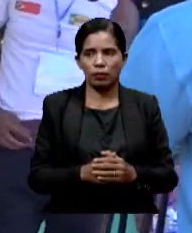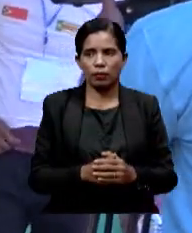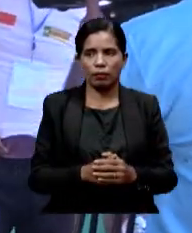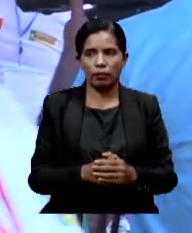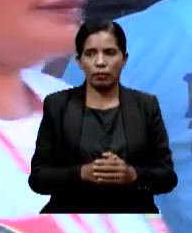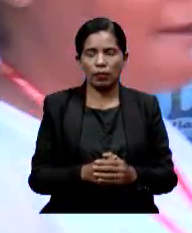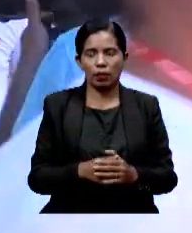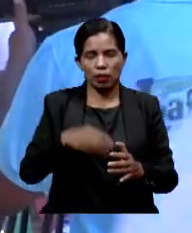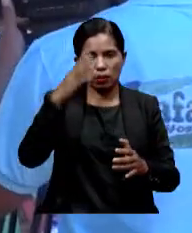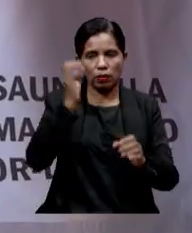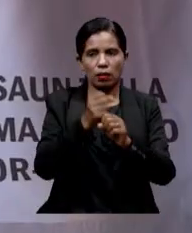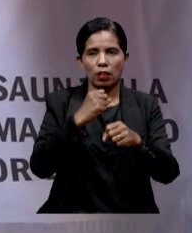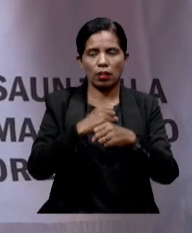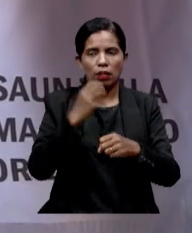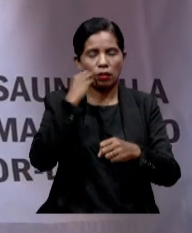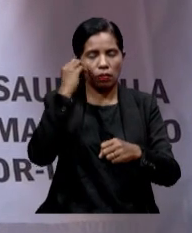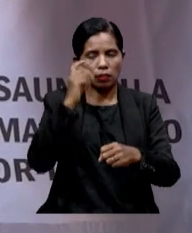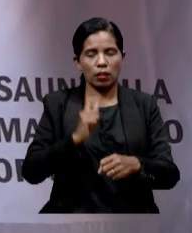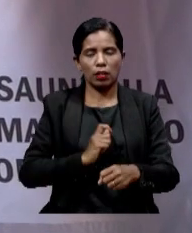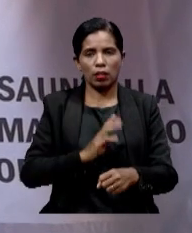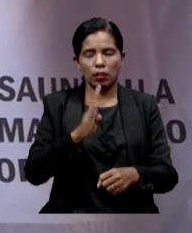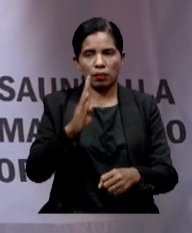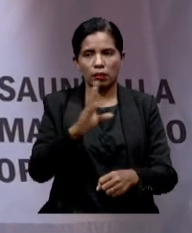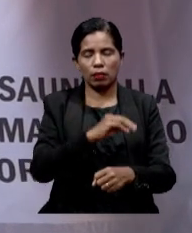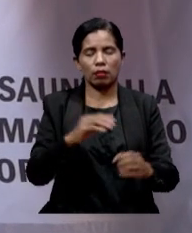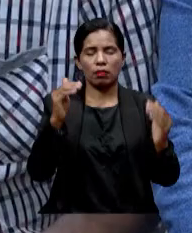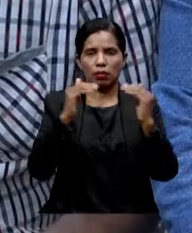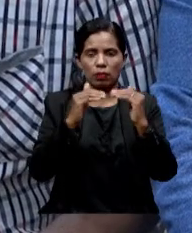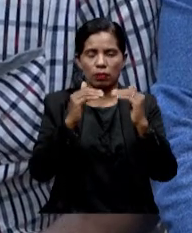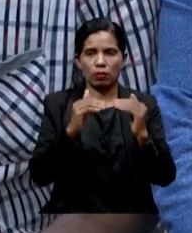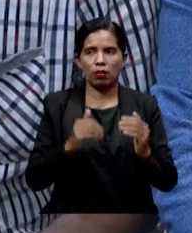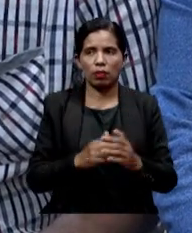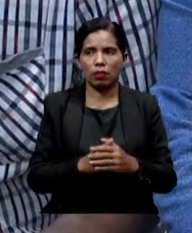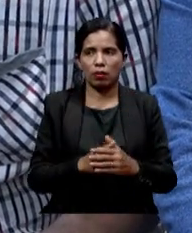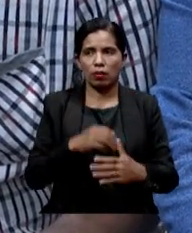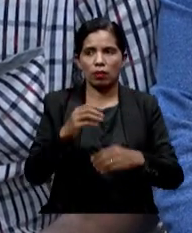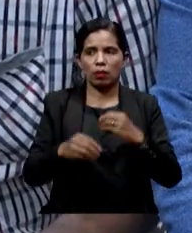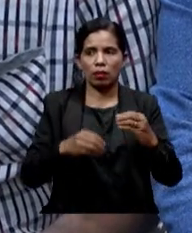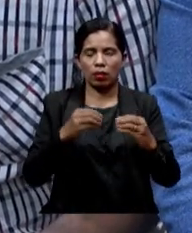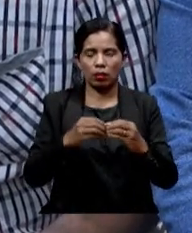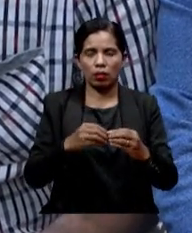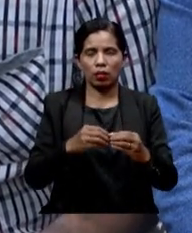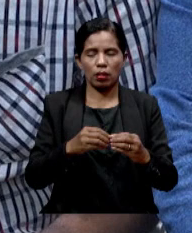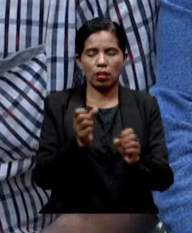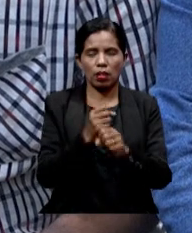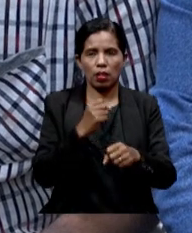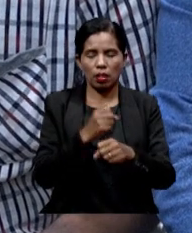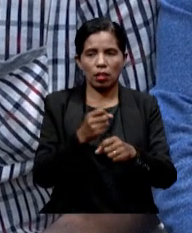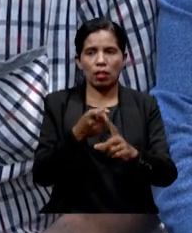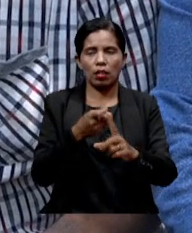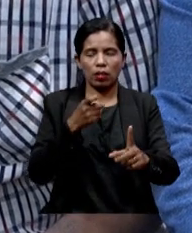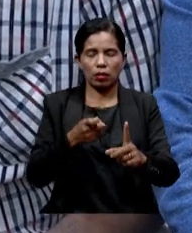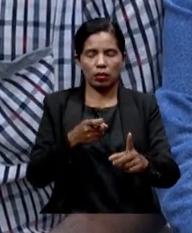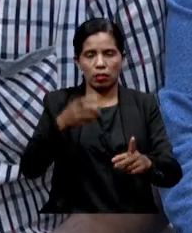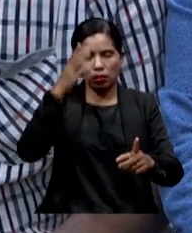Jesus, realiza iheni umat taibesi hanaran kongresu tandingan. Relasu kongresu tandingan nebe realiza hosi, senyor